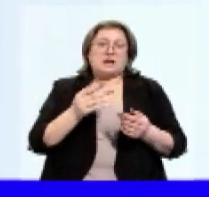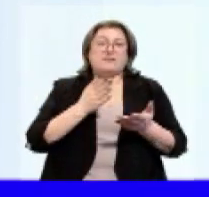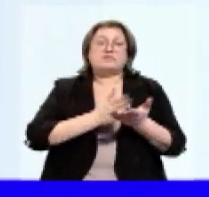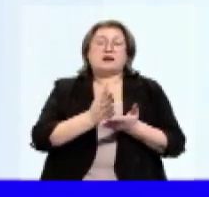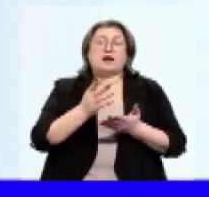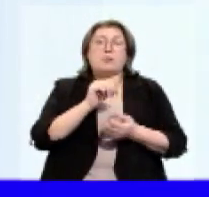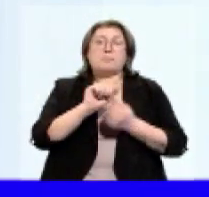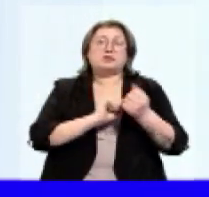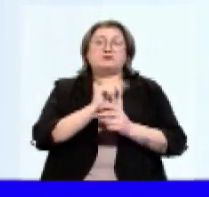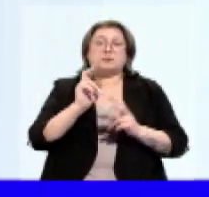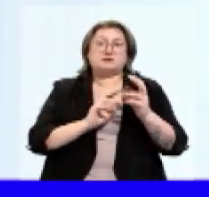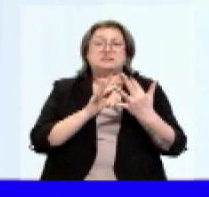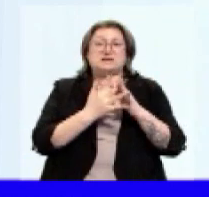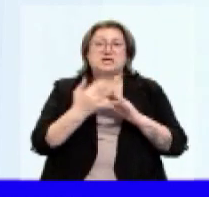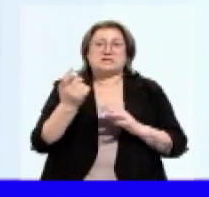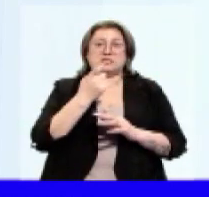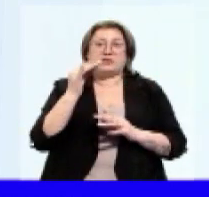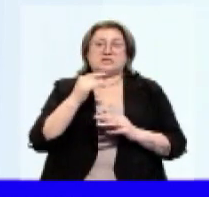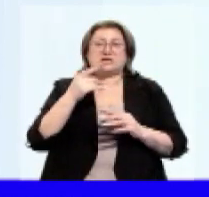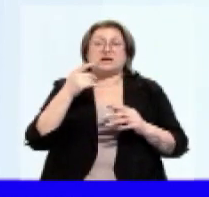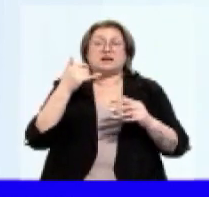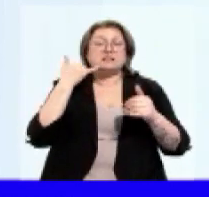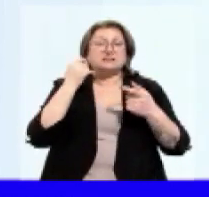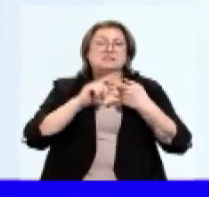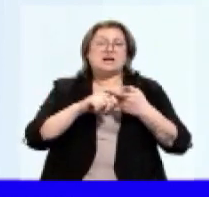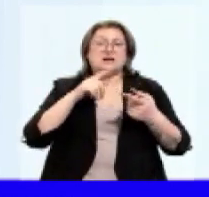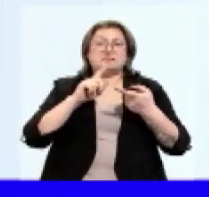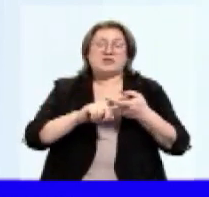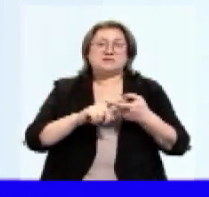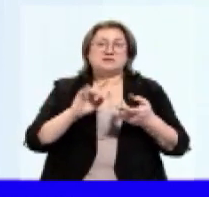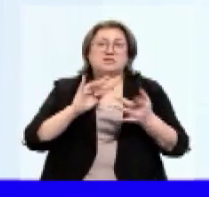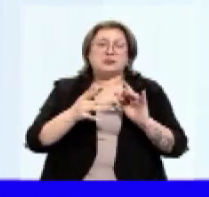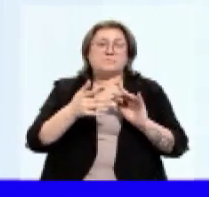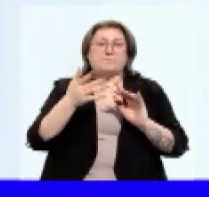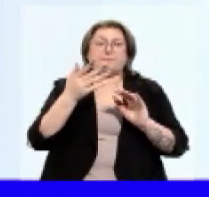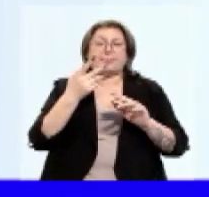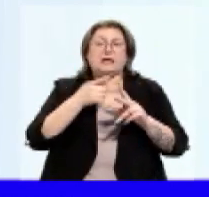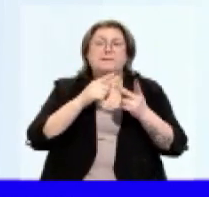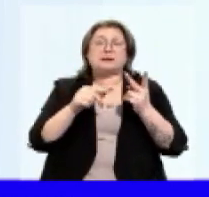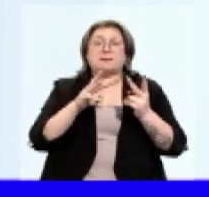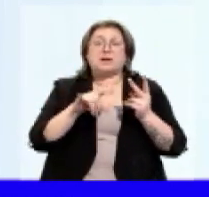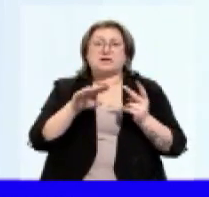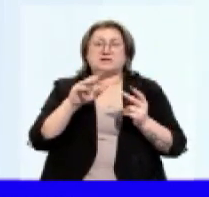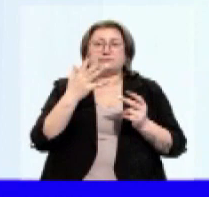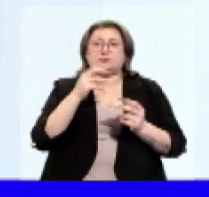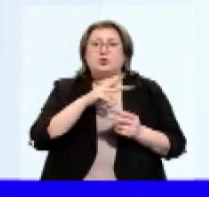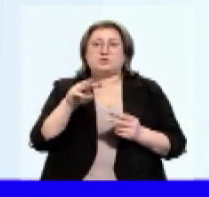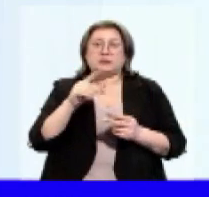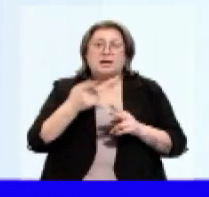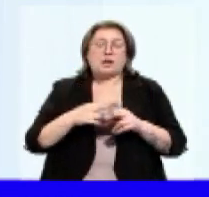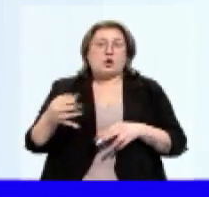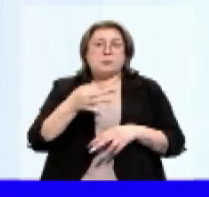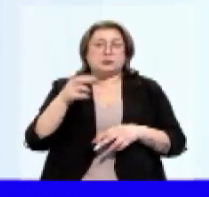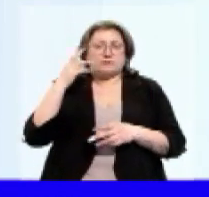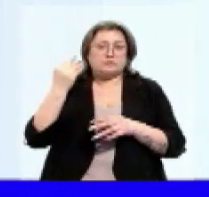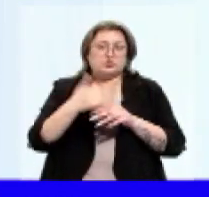отраслях обрабатывающей промышленности, сельского хозяйства и телекоммуникаций. На эти цели всего предусмотрено 1,5 миллиарда тенге, при этом 500 миллионов тенге – это областной